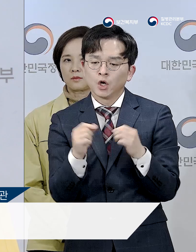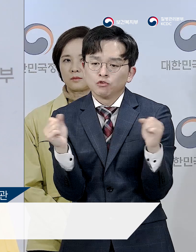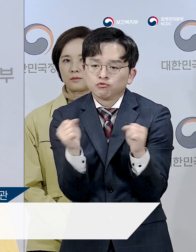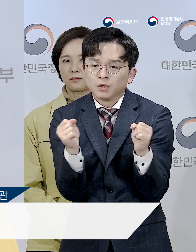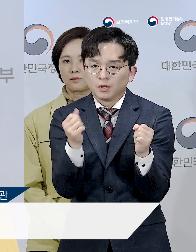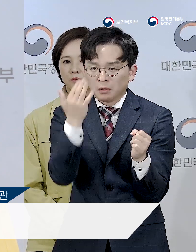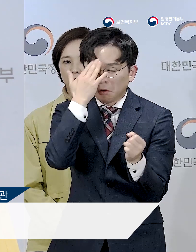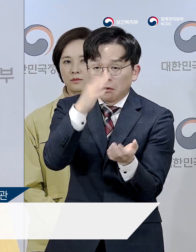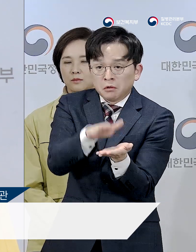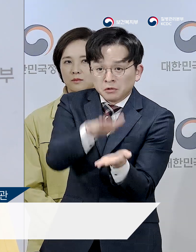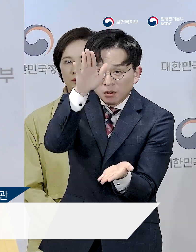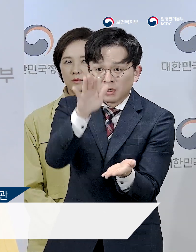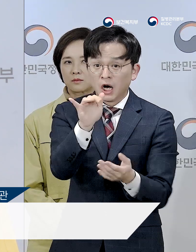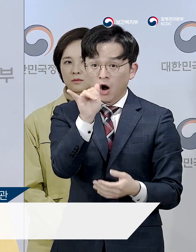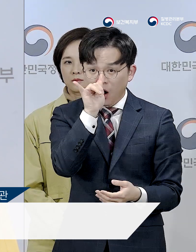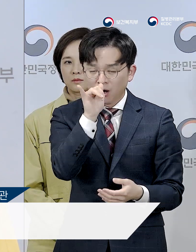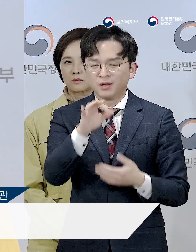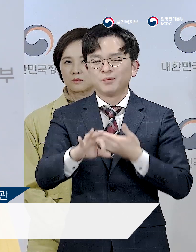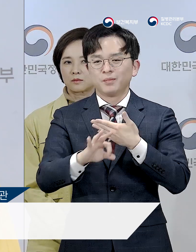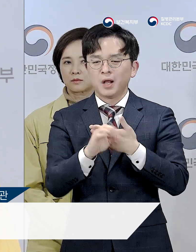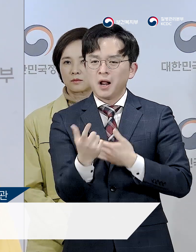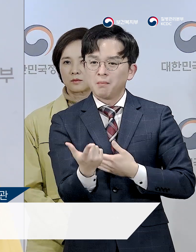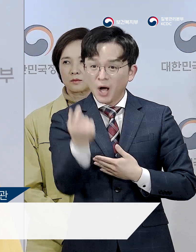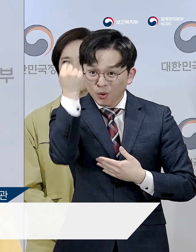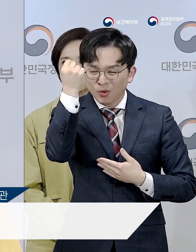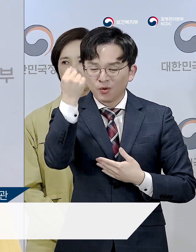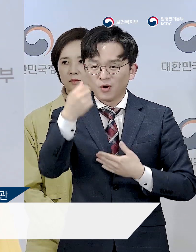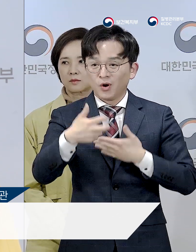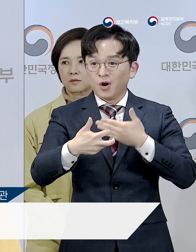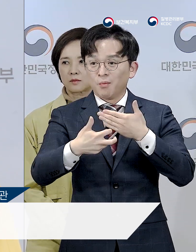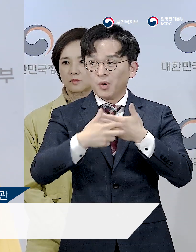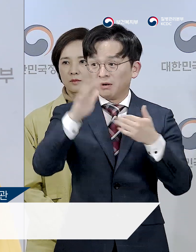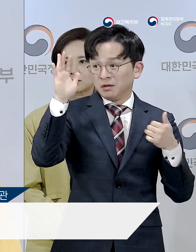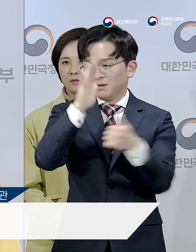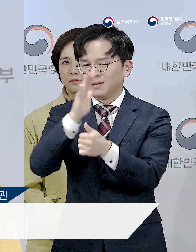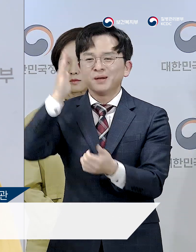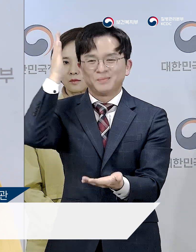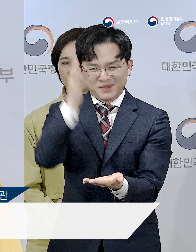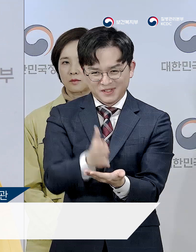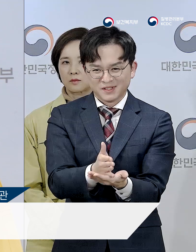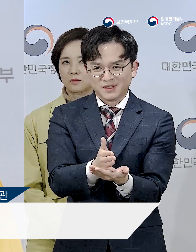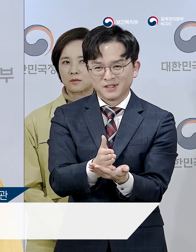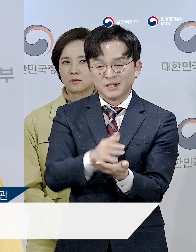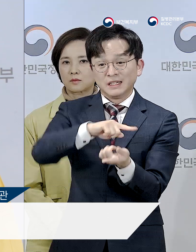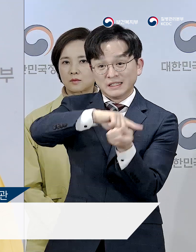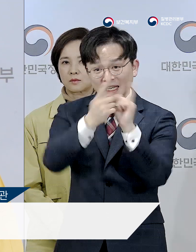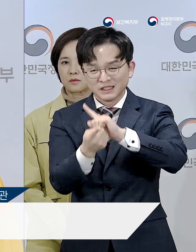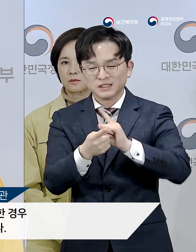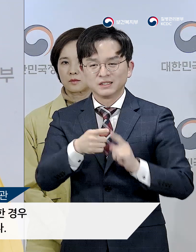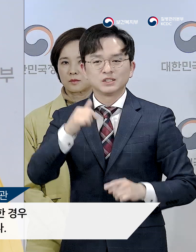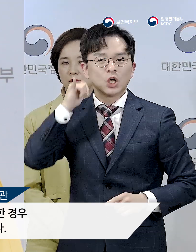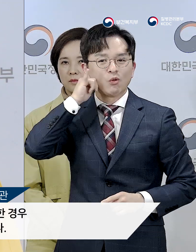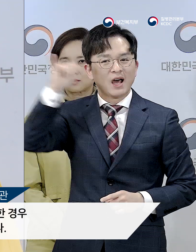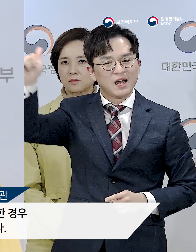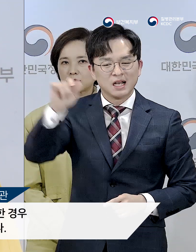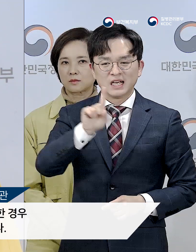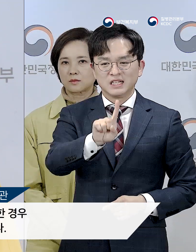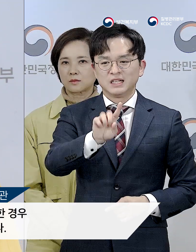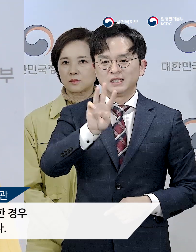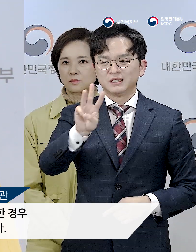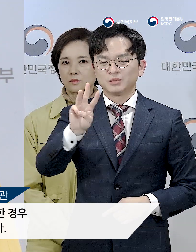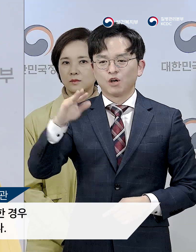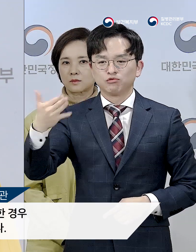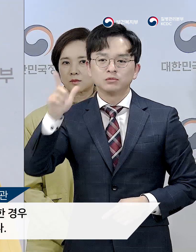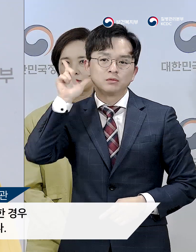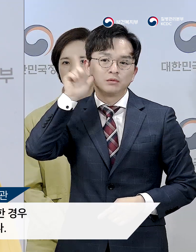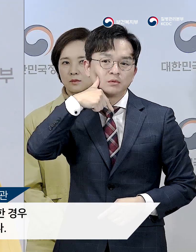등 호흡기 증상이나 발열이 있는 경우 병원을 방문하지 마시고 1339